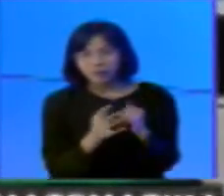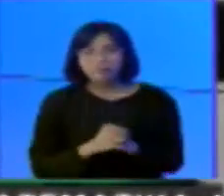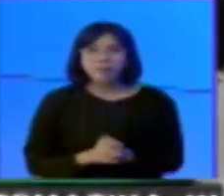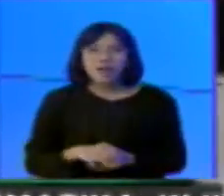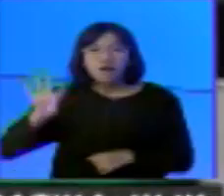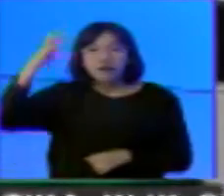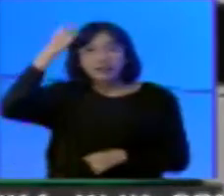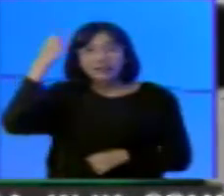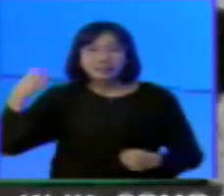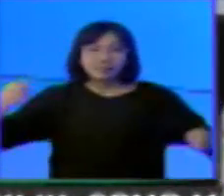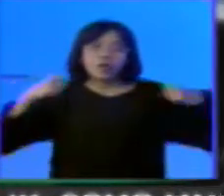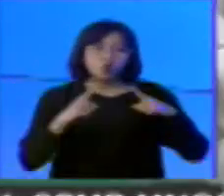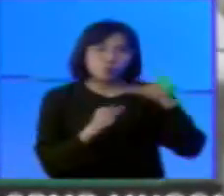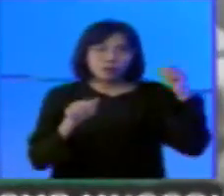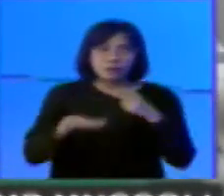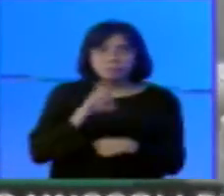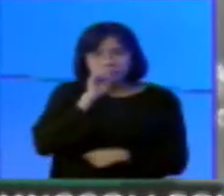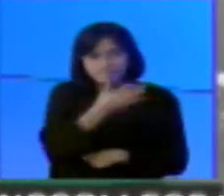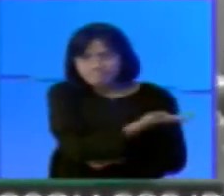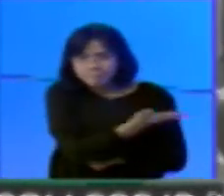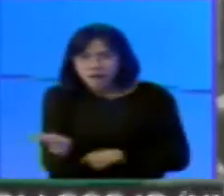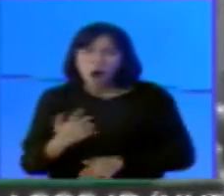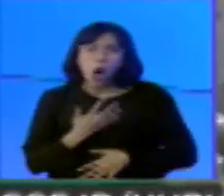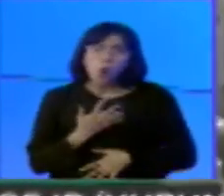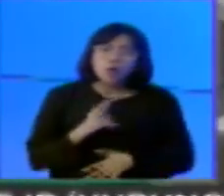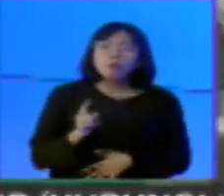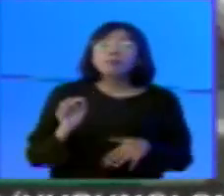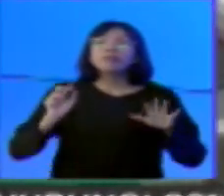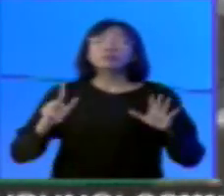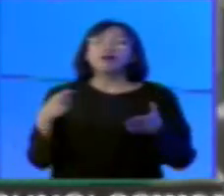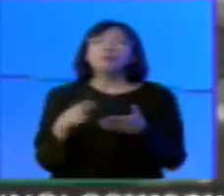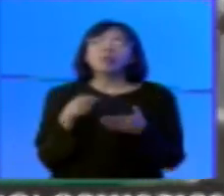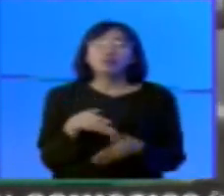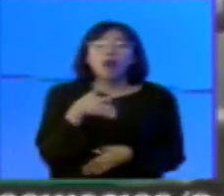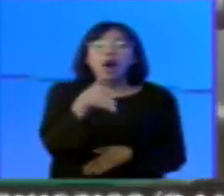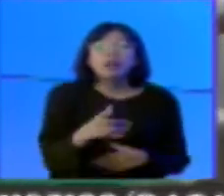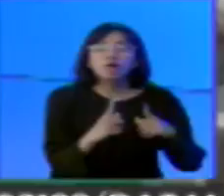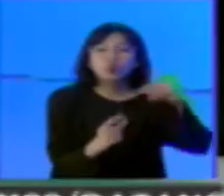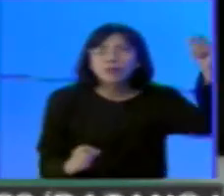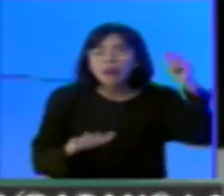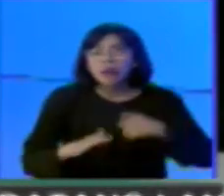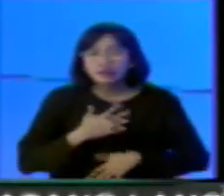Dinas Kesehatan Sumatera Selatan juga mengimbau masyarakat tidak perlu khawatir lantaran mahasiswa tersebut telah menjalani prosedur